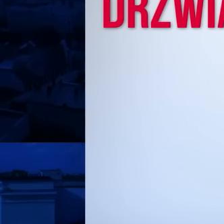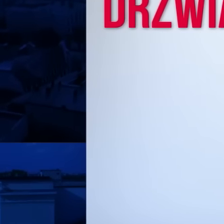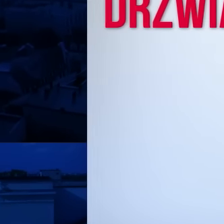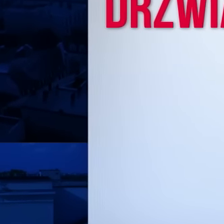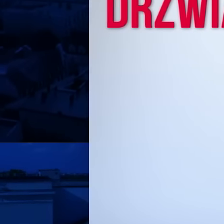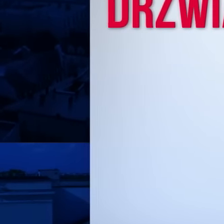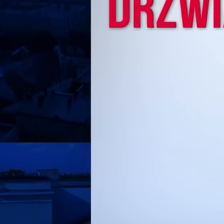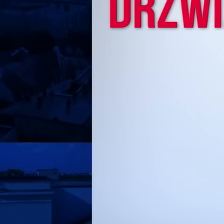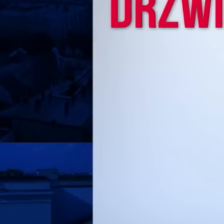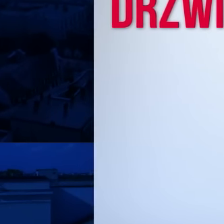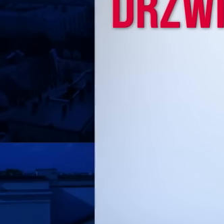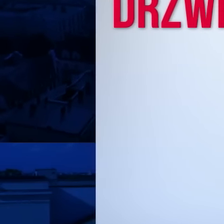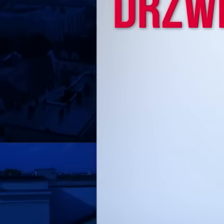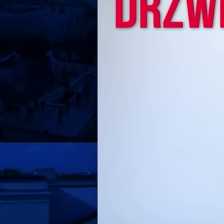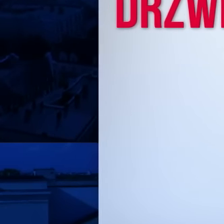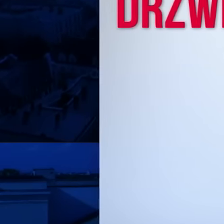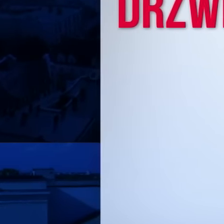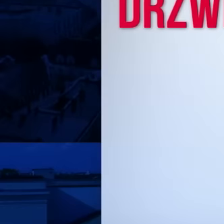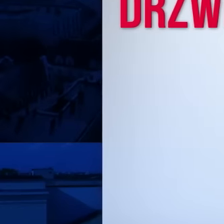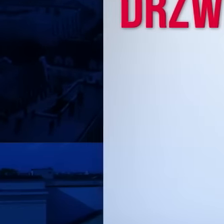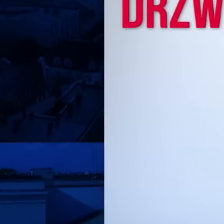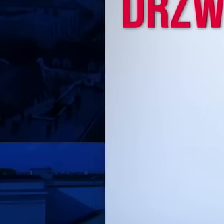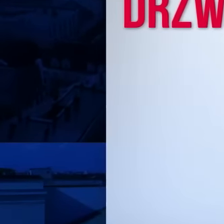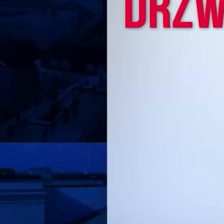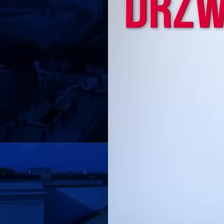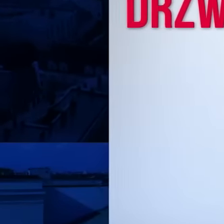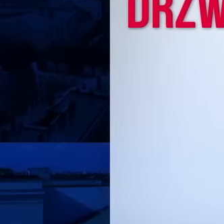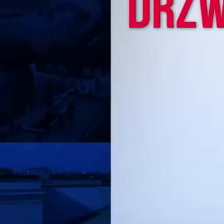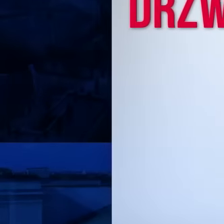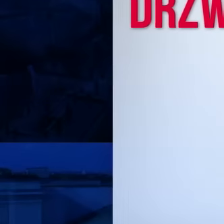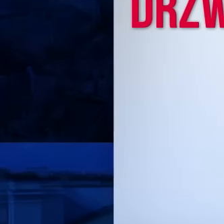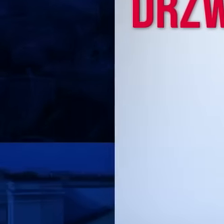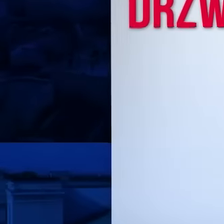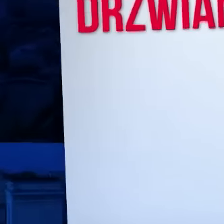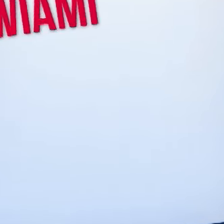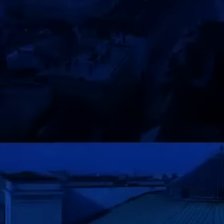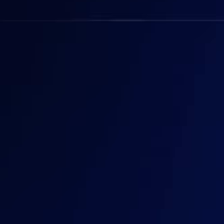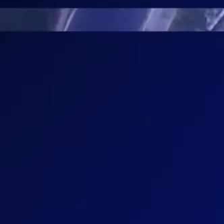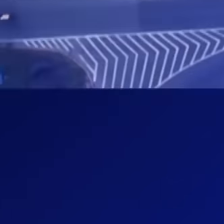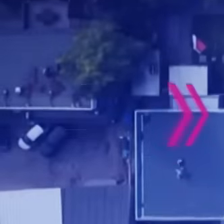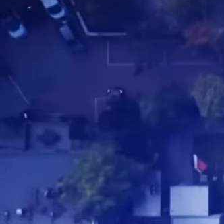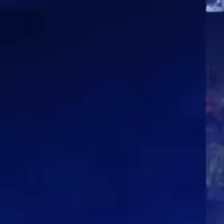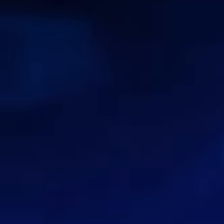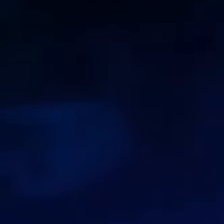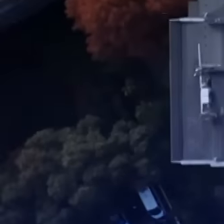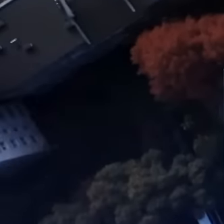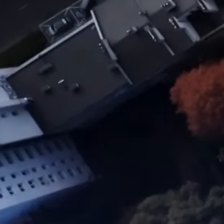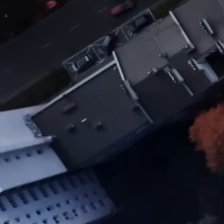jest nieprawomocny. Do zdarzenia miało dojść 12 lat temu, gdy oskarżony już nie zajmował stanowiska w gdańskim samorządzie.